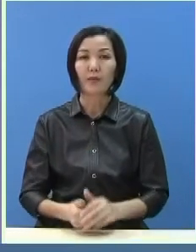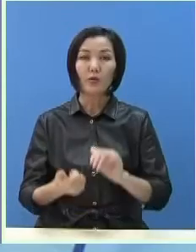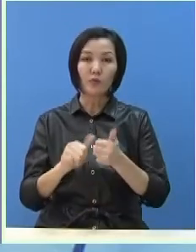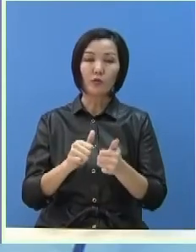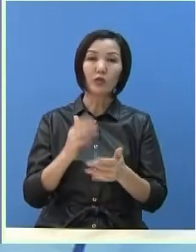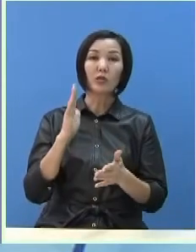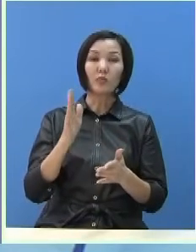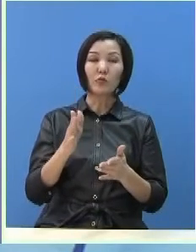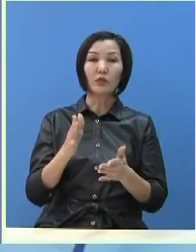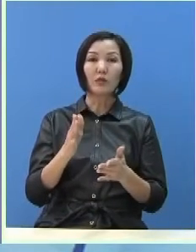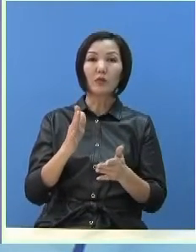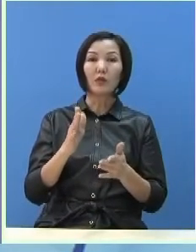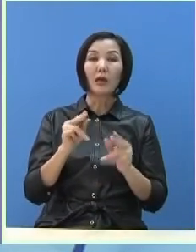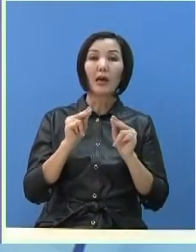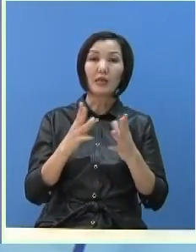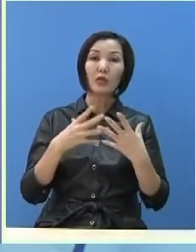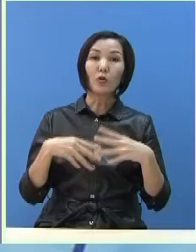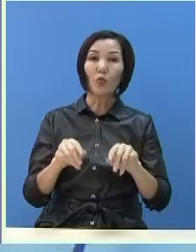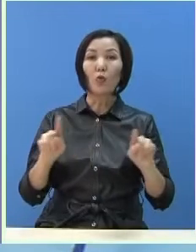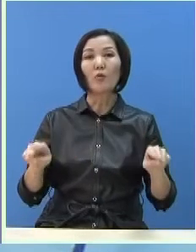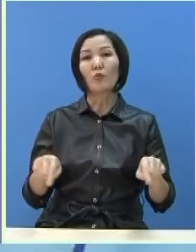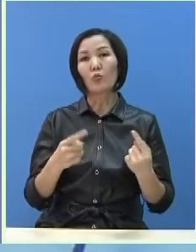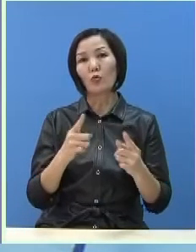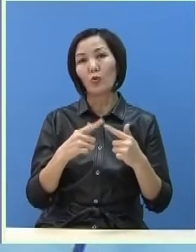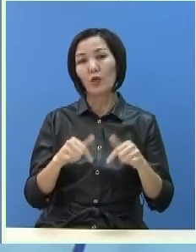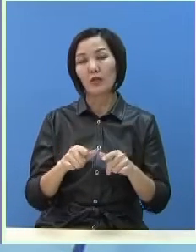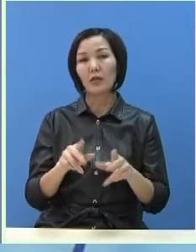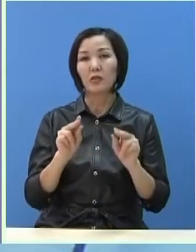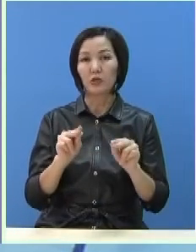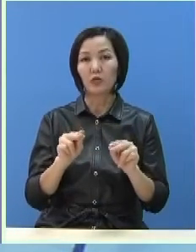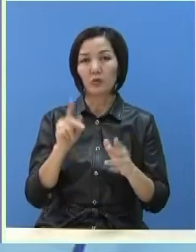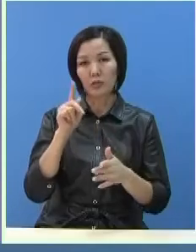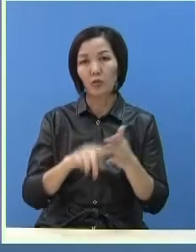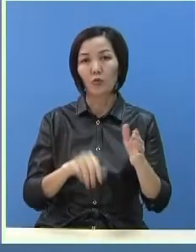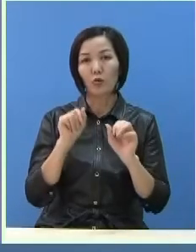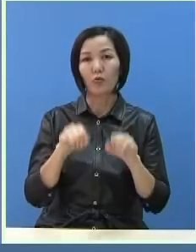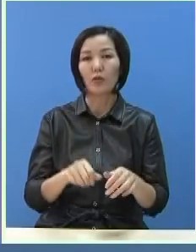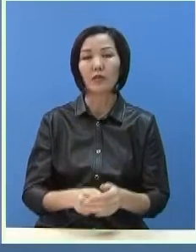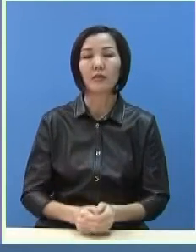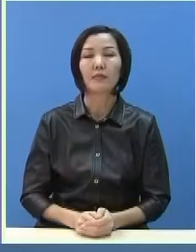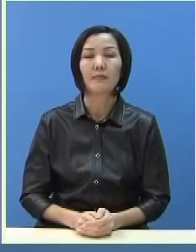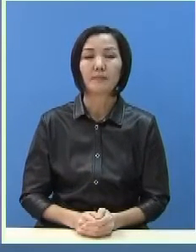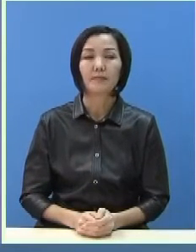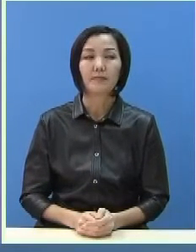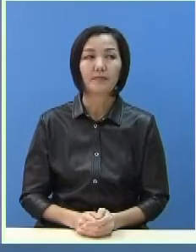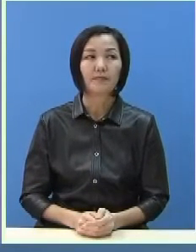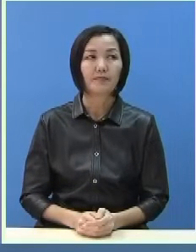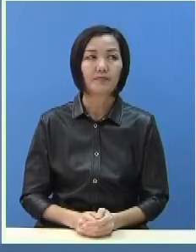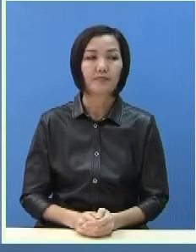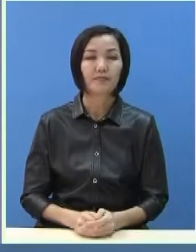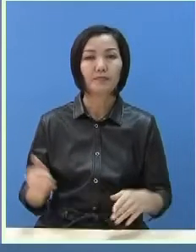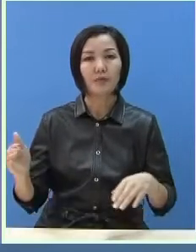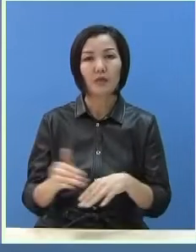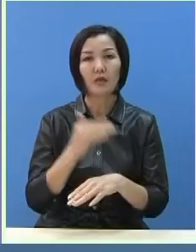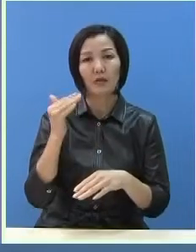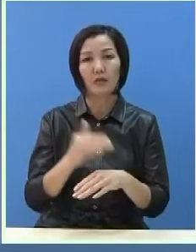болса, болашақта әділетті қоғам құрылатынына ол ешқандай күмән болмайды. Бізге хабарласқан көрермен бар екен, сауалын тыңдайық. Қайырлы кеш, құлағымыз